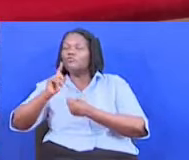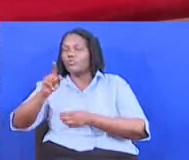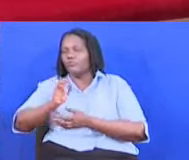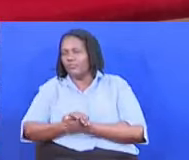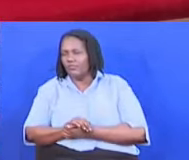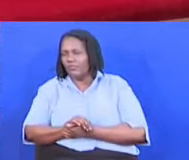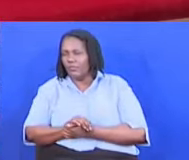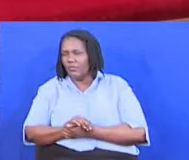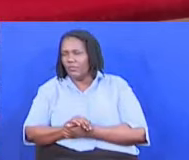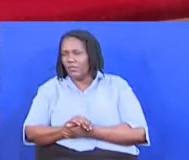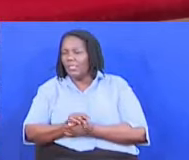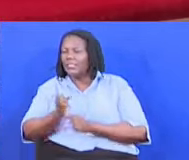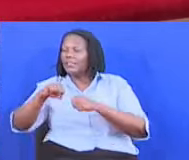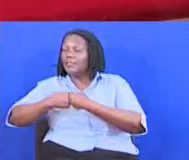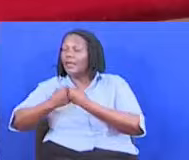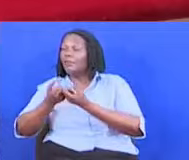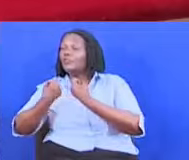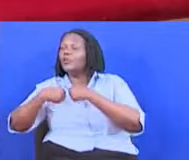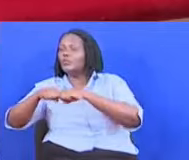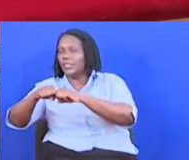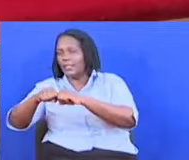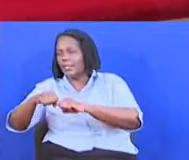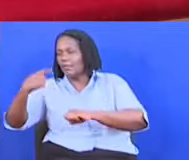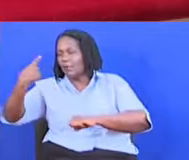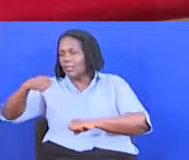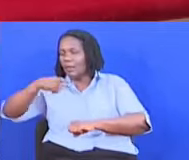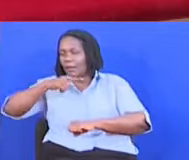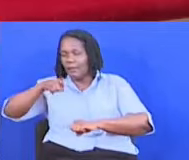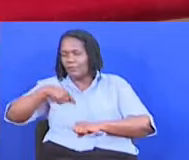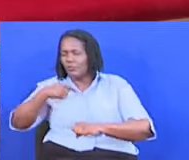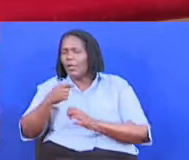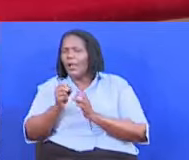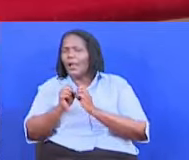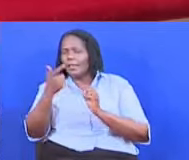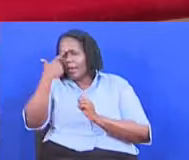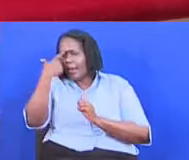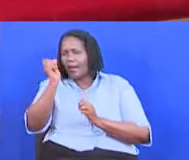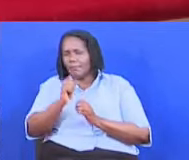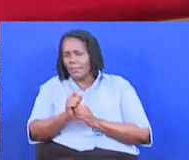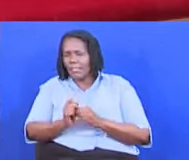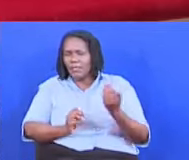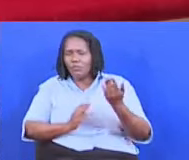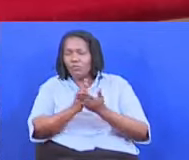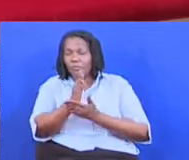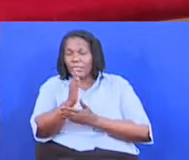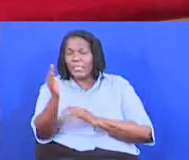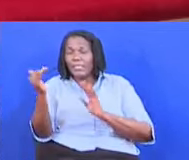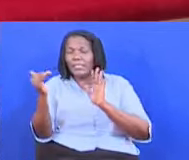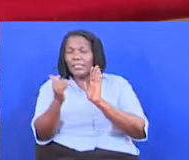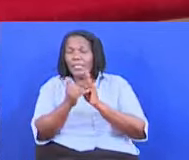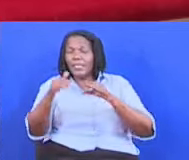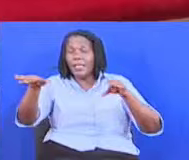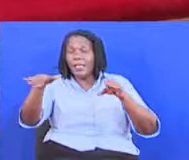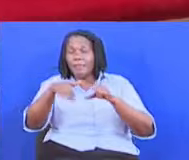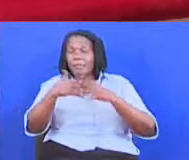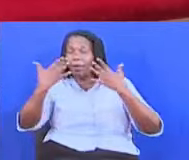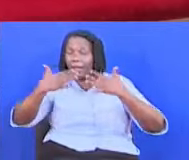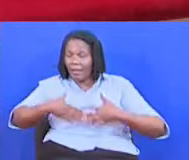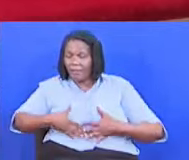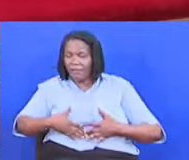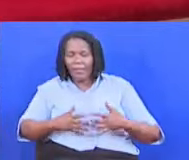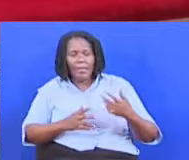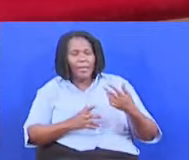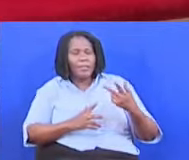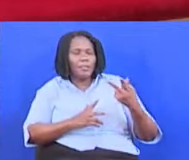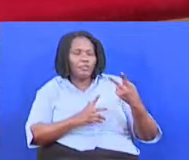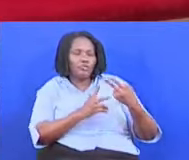wa sera hii. Tunaamini Mheshimiwa Spika kupitia utekelezaji wa sheria ya bima ya afya kwa wote tutaweza kutatua changamoto hii